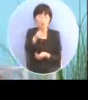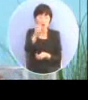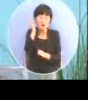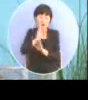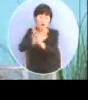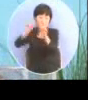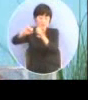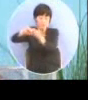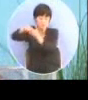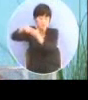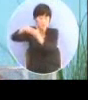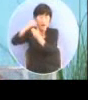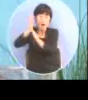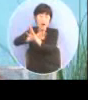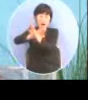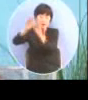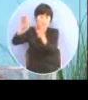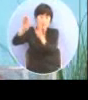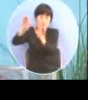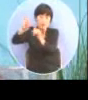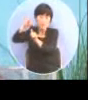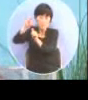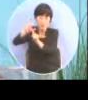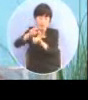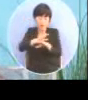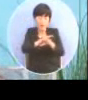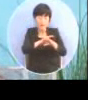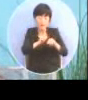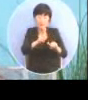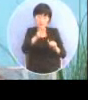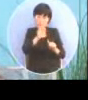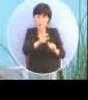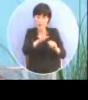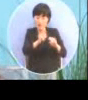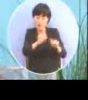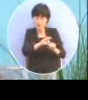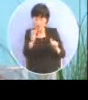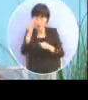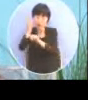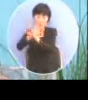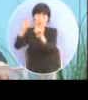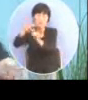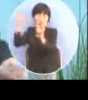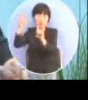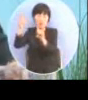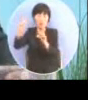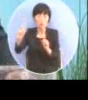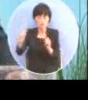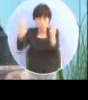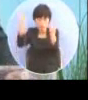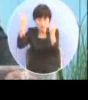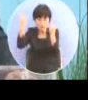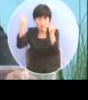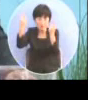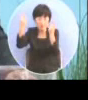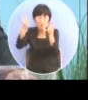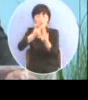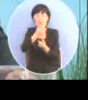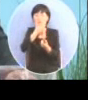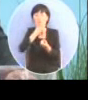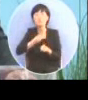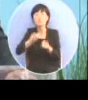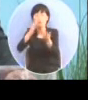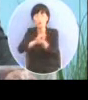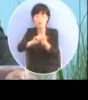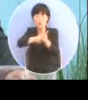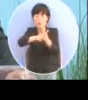매면 땅에서 매면 하늘에서 매고 땅에서 열면 하늘에서 열. Nếu điều gì ngươi buộc ở dưới đất thì sẽ buộc ở trên trời, điều gì ngươi mở dưới đất thì sẽ mở